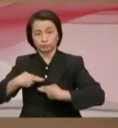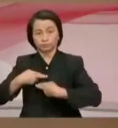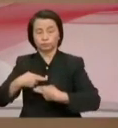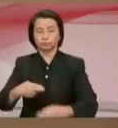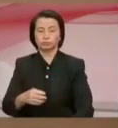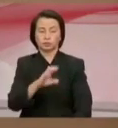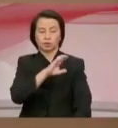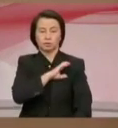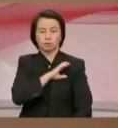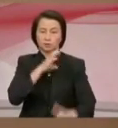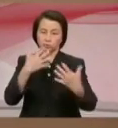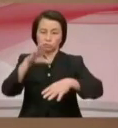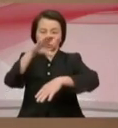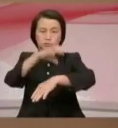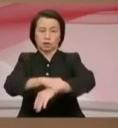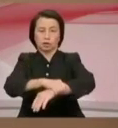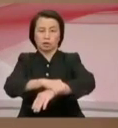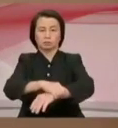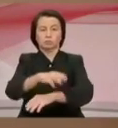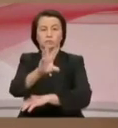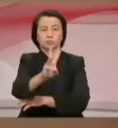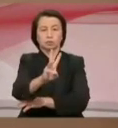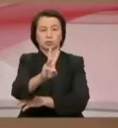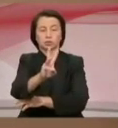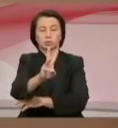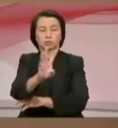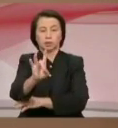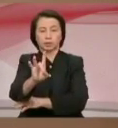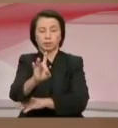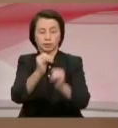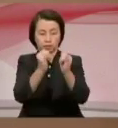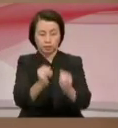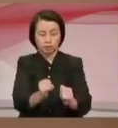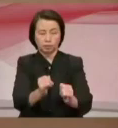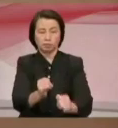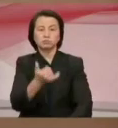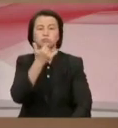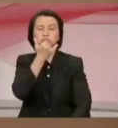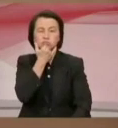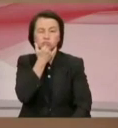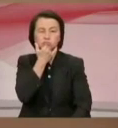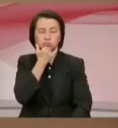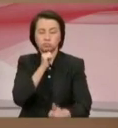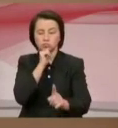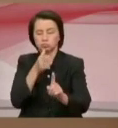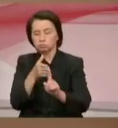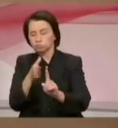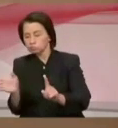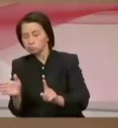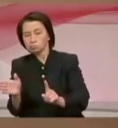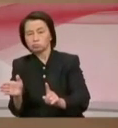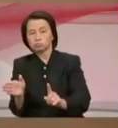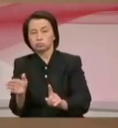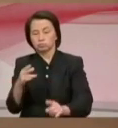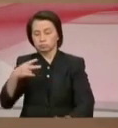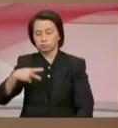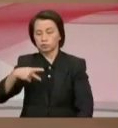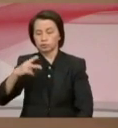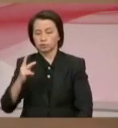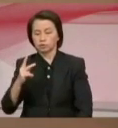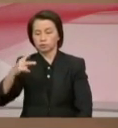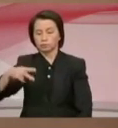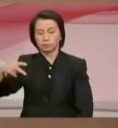PDRM telah menahan 68 individu di atas kesalahan engkar arahan PKPP.